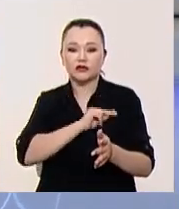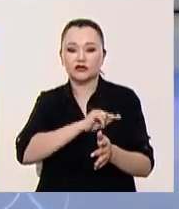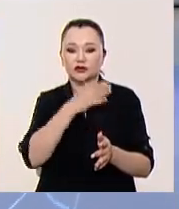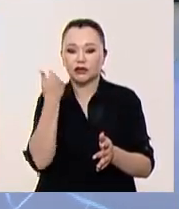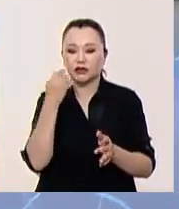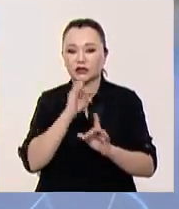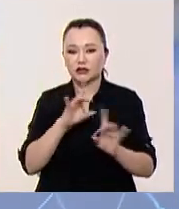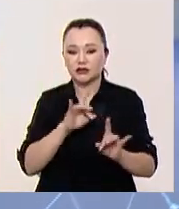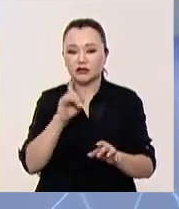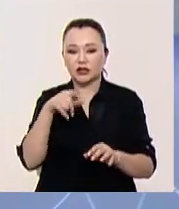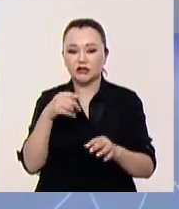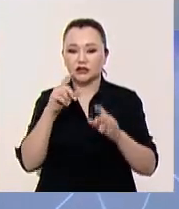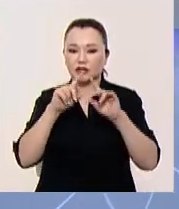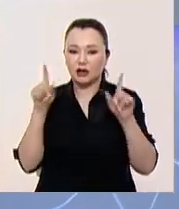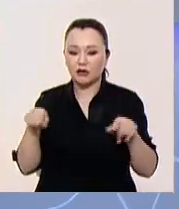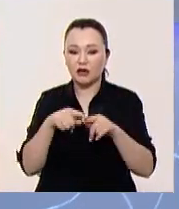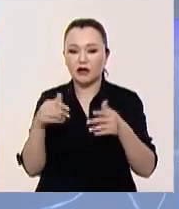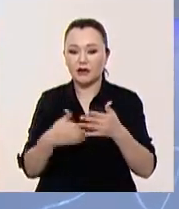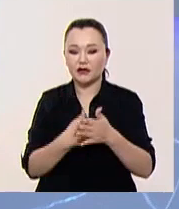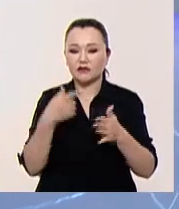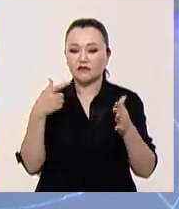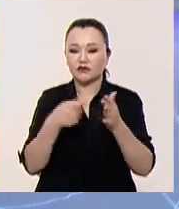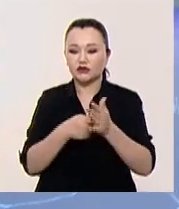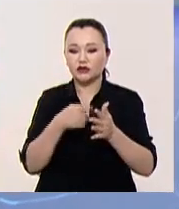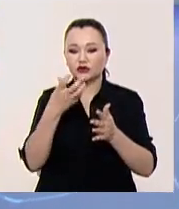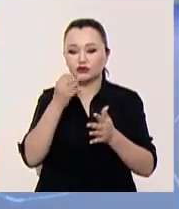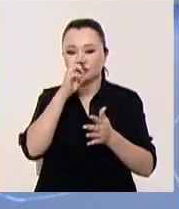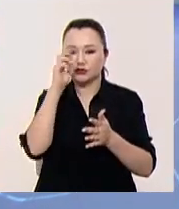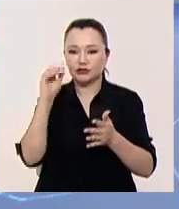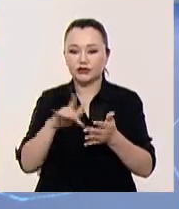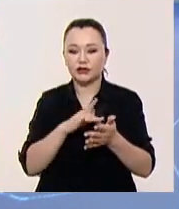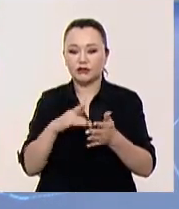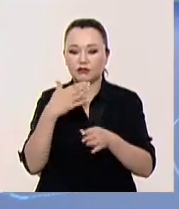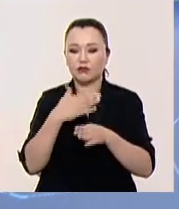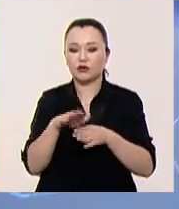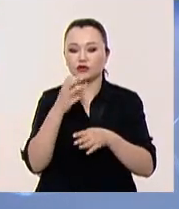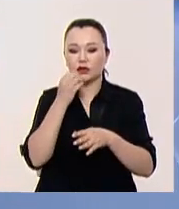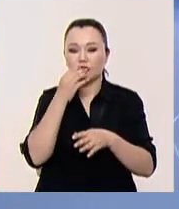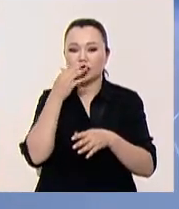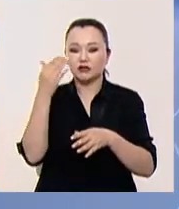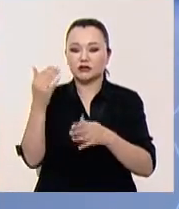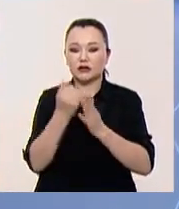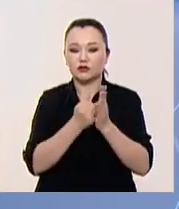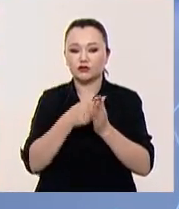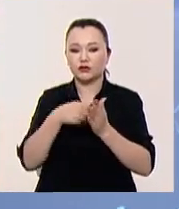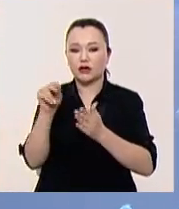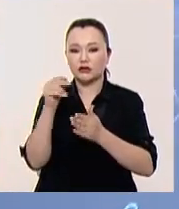тұрғанын айтады. Тіпті таблоны қайтадан қосу үшін бюджеттен тағы да қаржы бөліп, шетелден қосалқы бөлшектерді